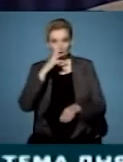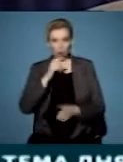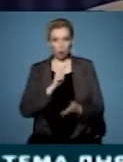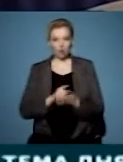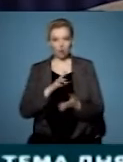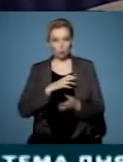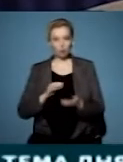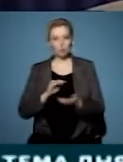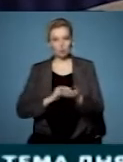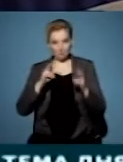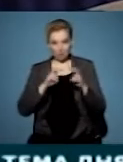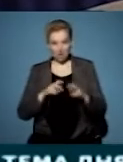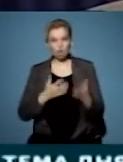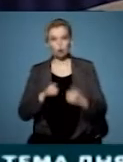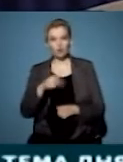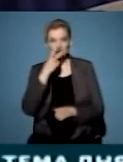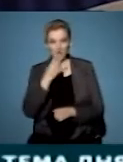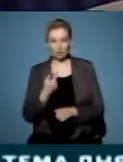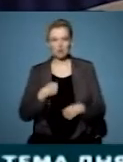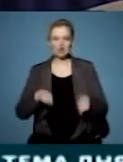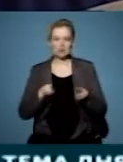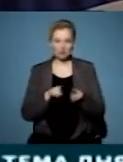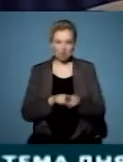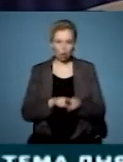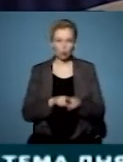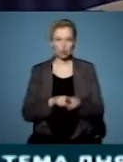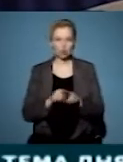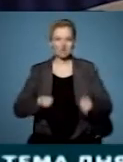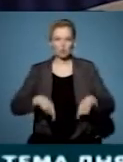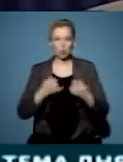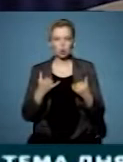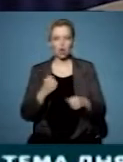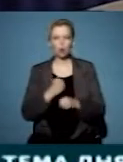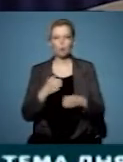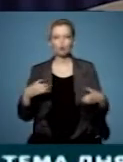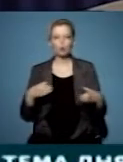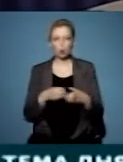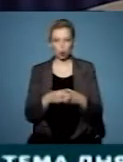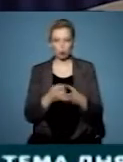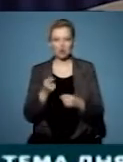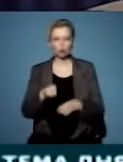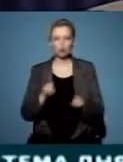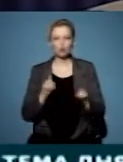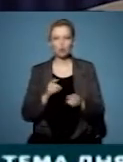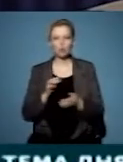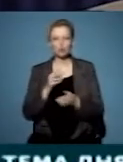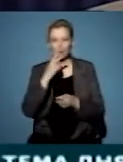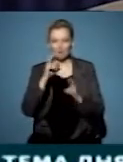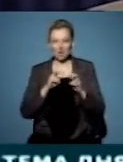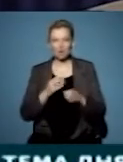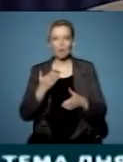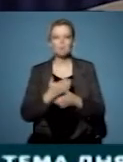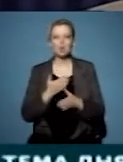мають бути переглянуті. Якщо ви дивилися, то ми також створили зараз робочу групу для того, щоб переглянути